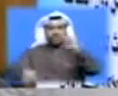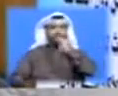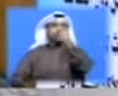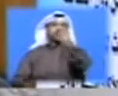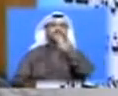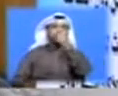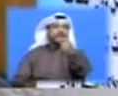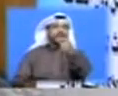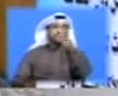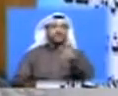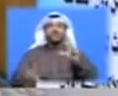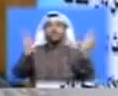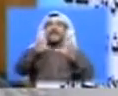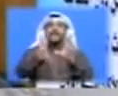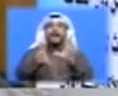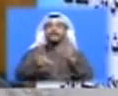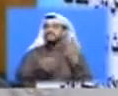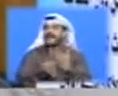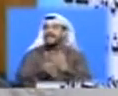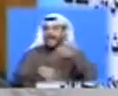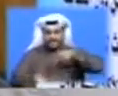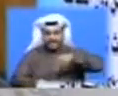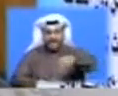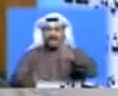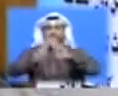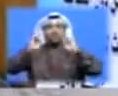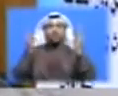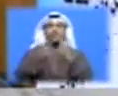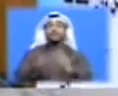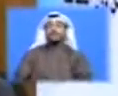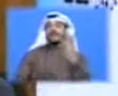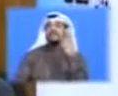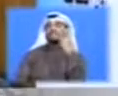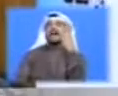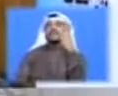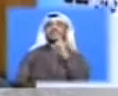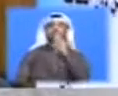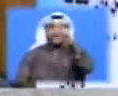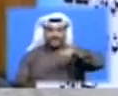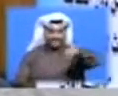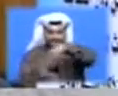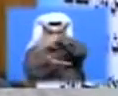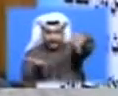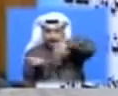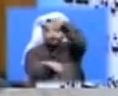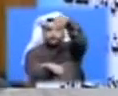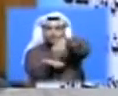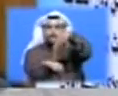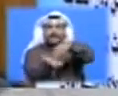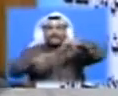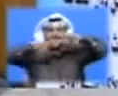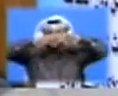وإعلامي عن المؤتمر الثالث لمركز البحوث